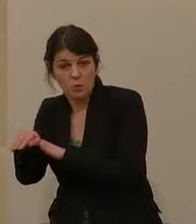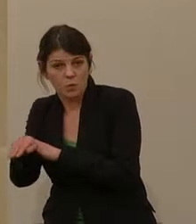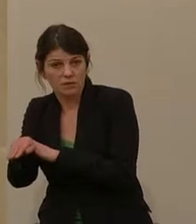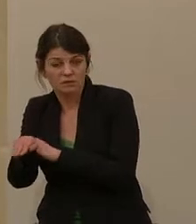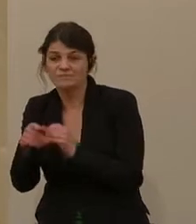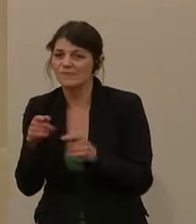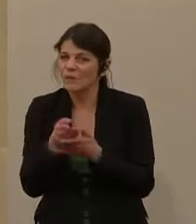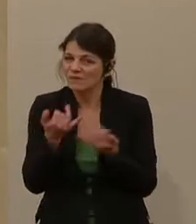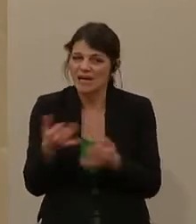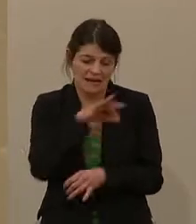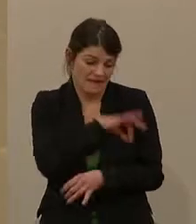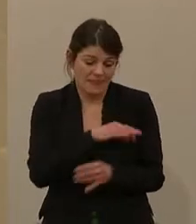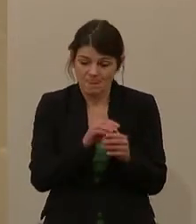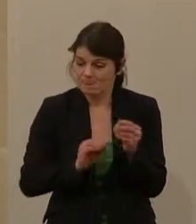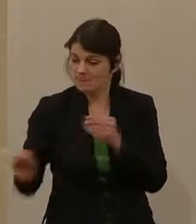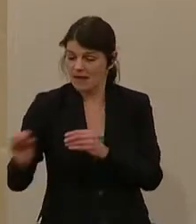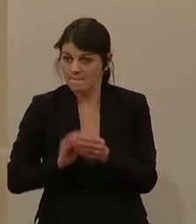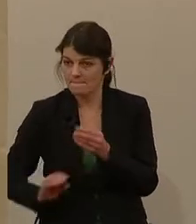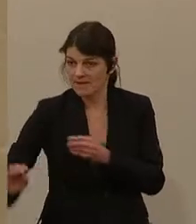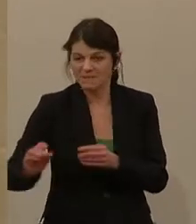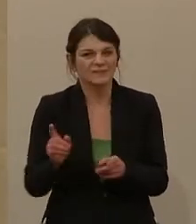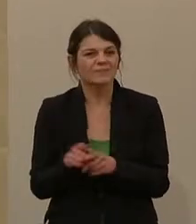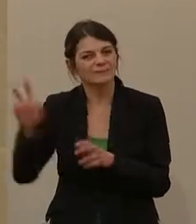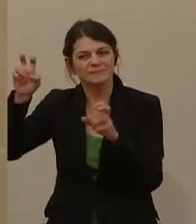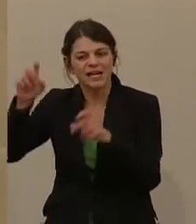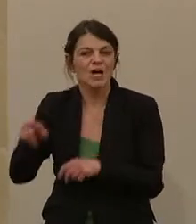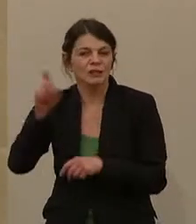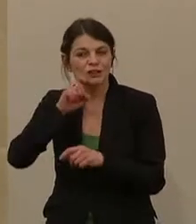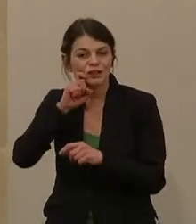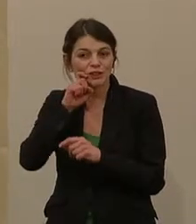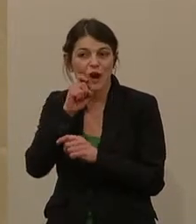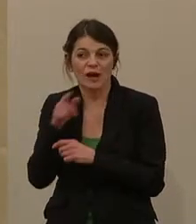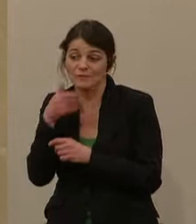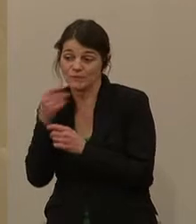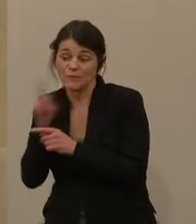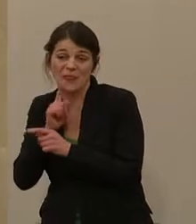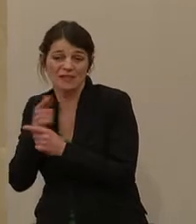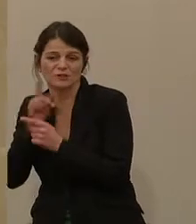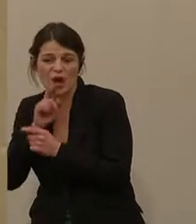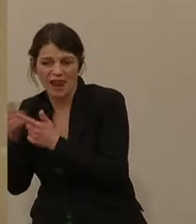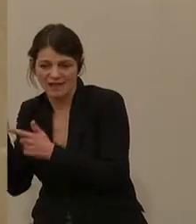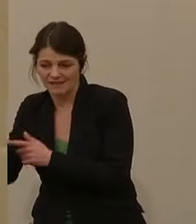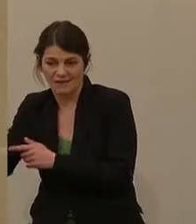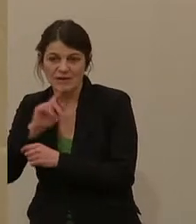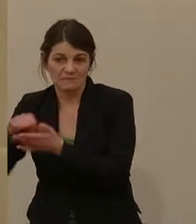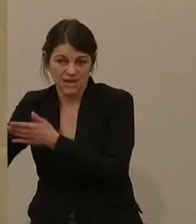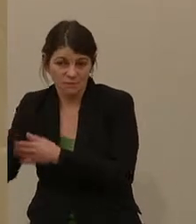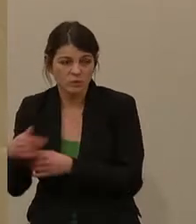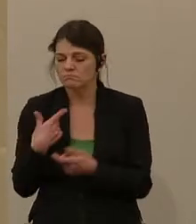durch Gewinnverschiebung in diesem Fall in sogenannte Steueroasen zu unterbinden ist und dass wir gemeinsam